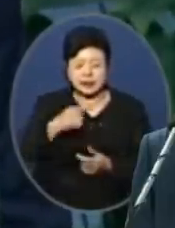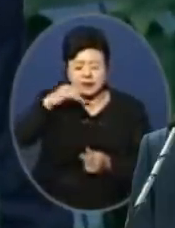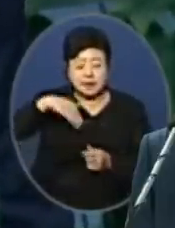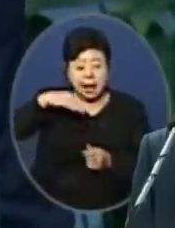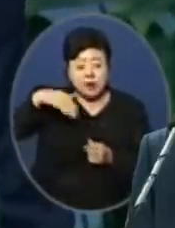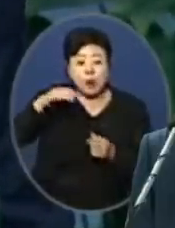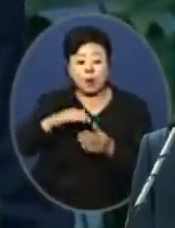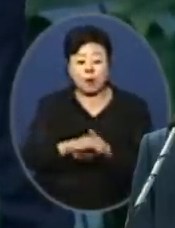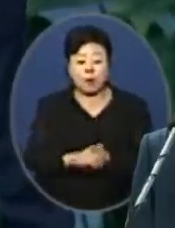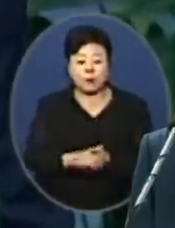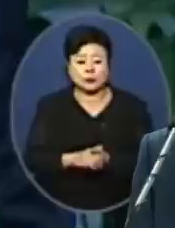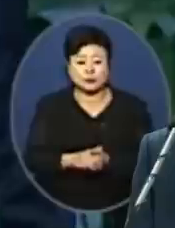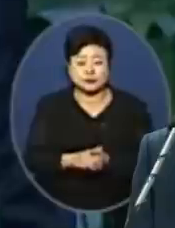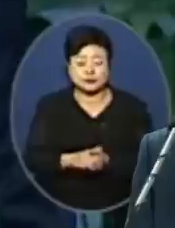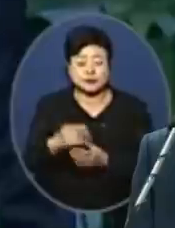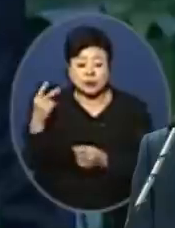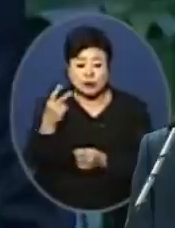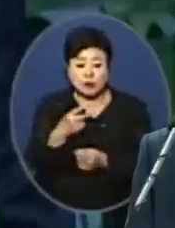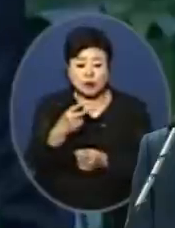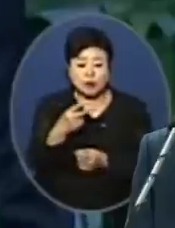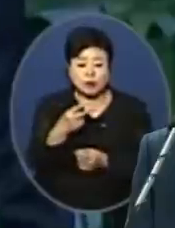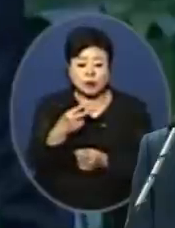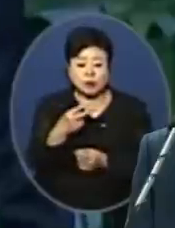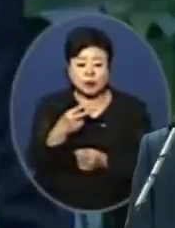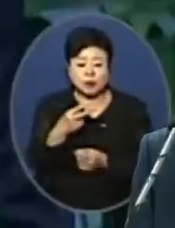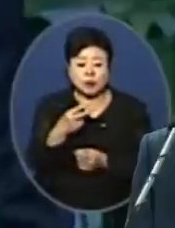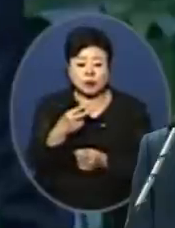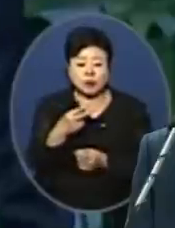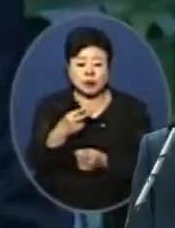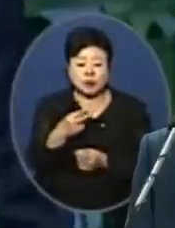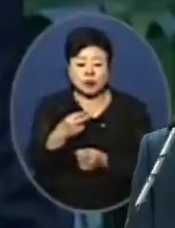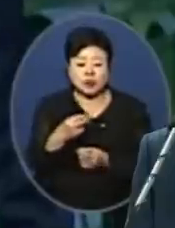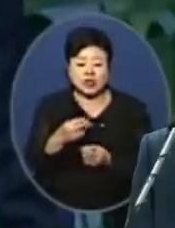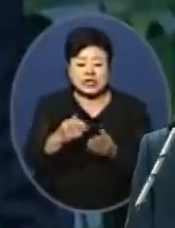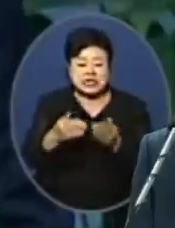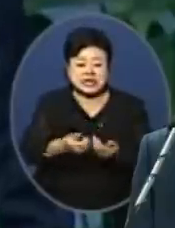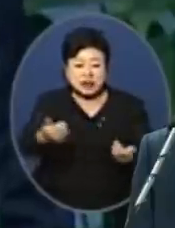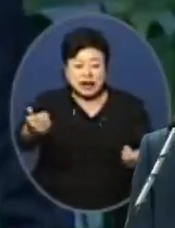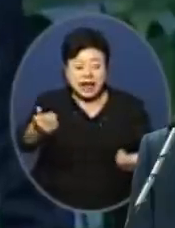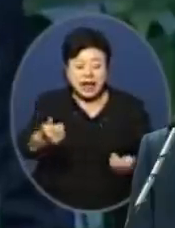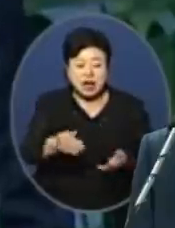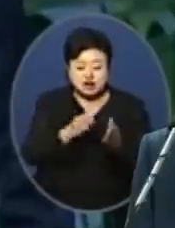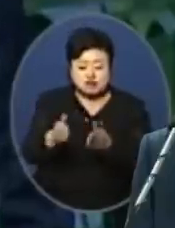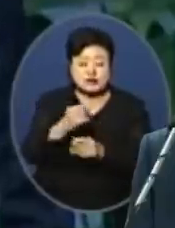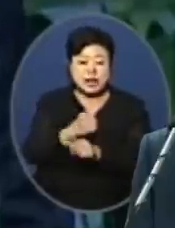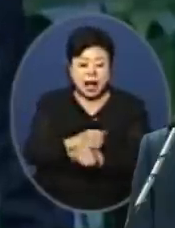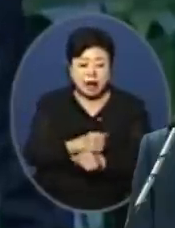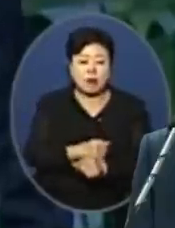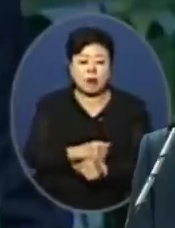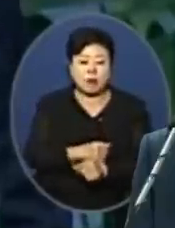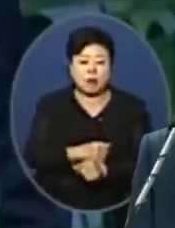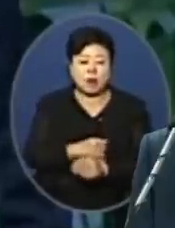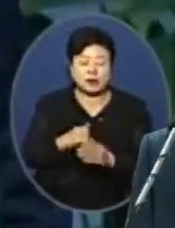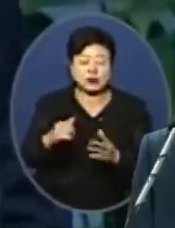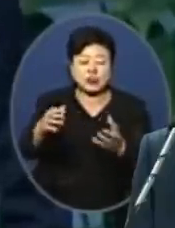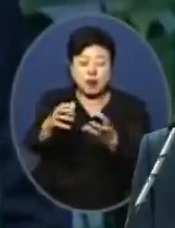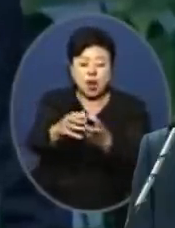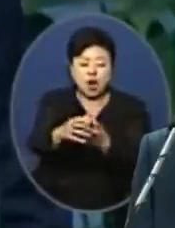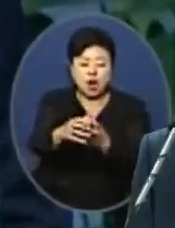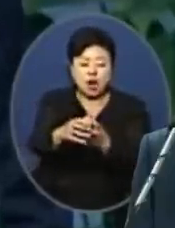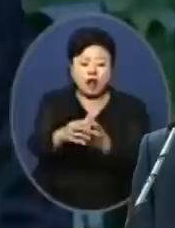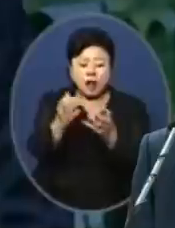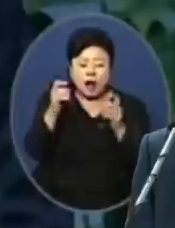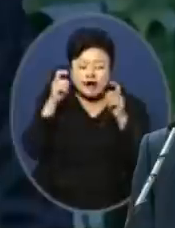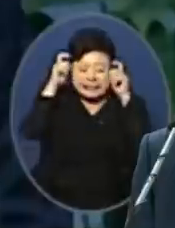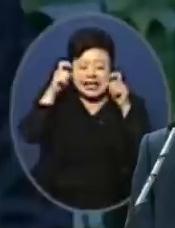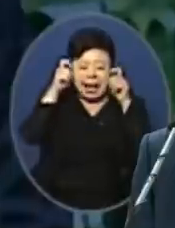피를 바르고 그리고 먼 길 갈 준비를 다 하고 가족들이 모여 앉아서